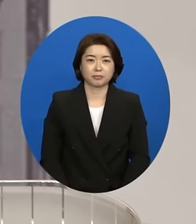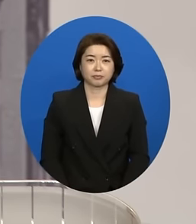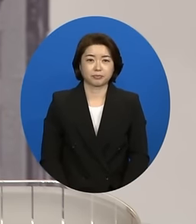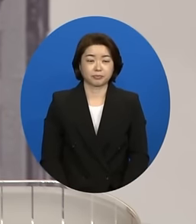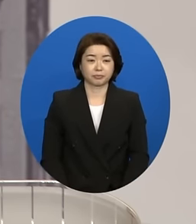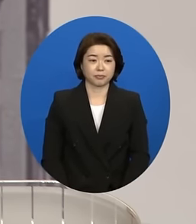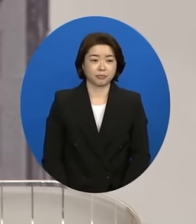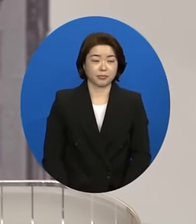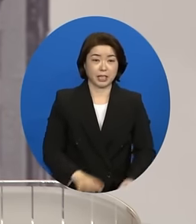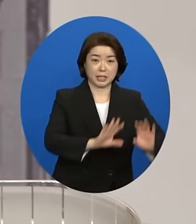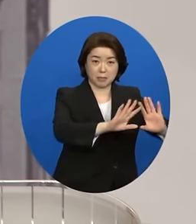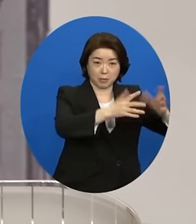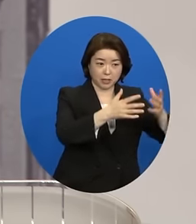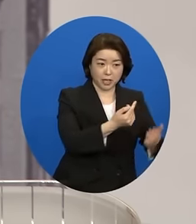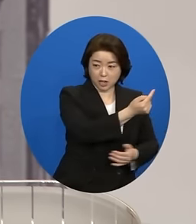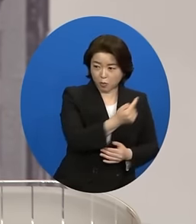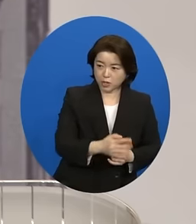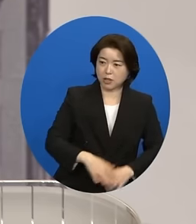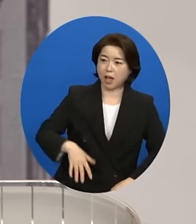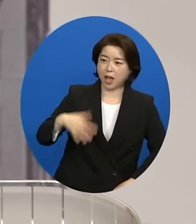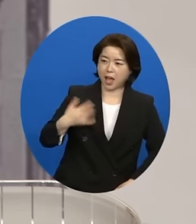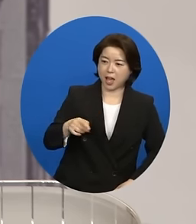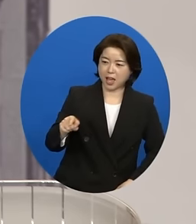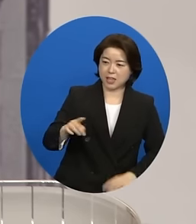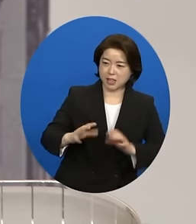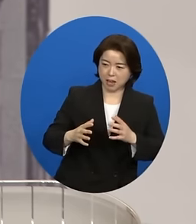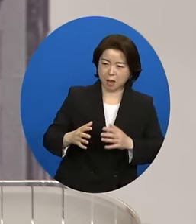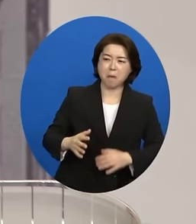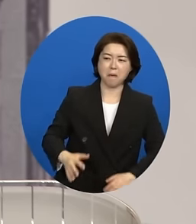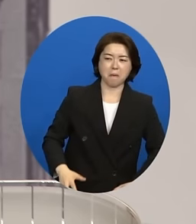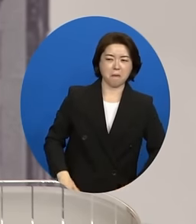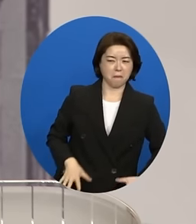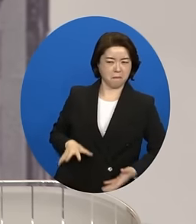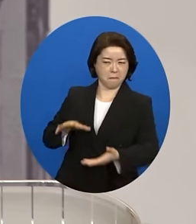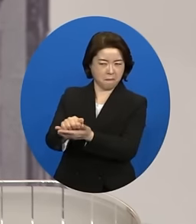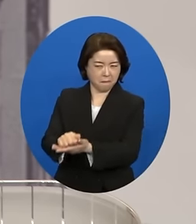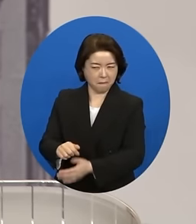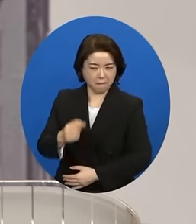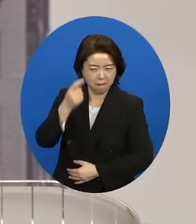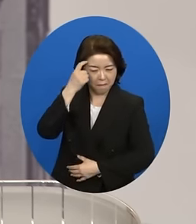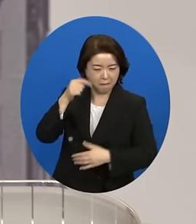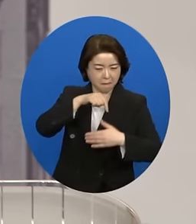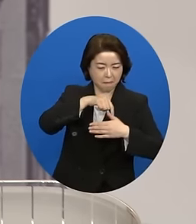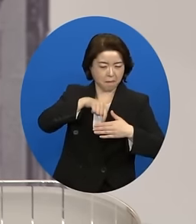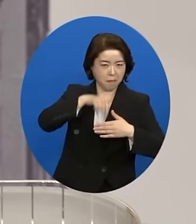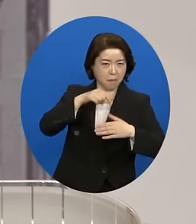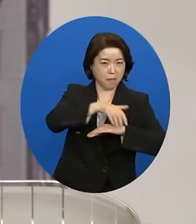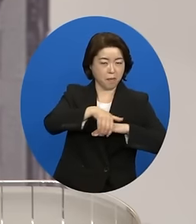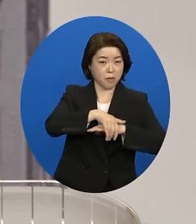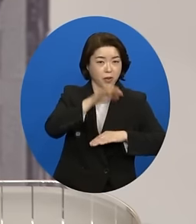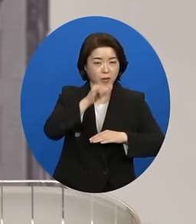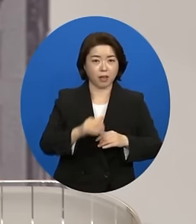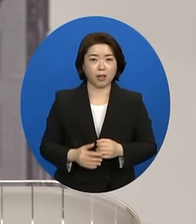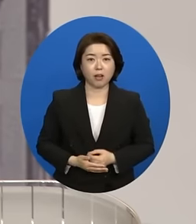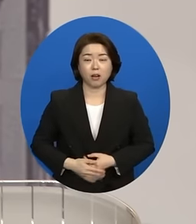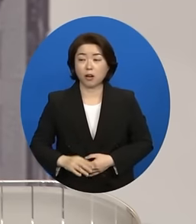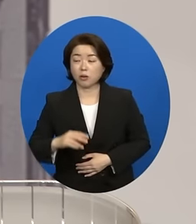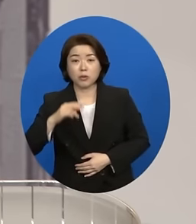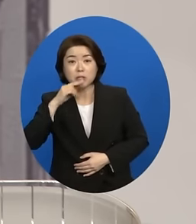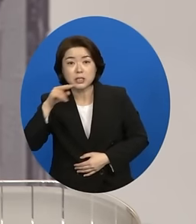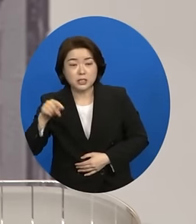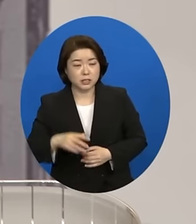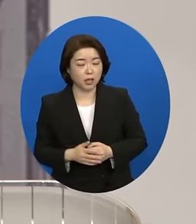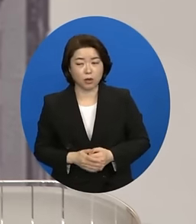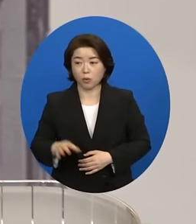사절단이 보고, 아, 이 나라 침공해야겠다. 그 나중에 이사야가 왕에게 물어요. 왕이시여, 그들에게